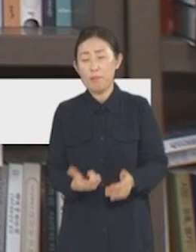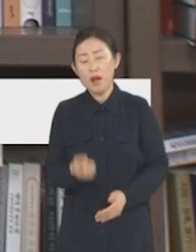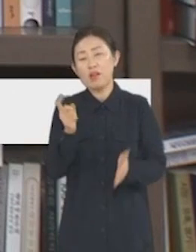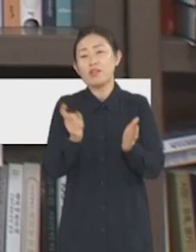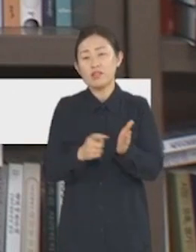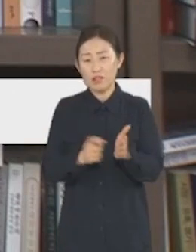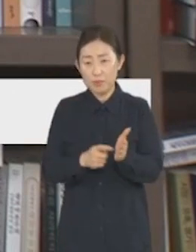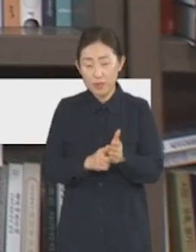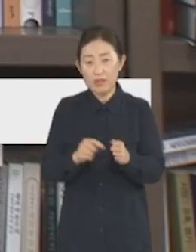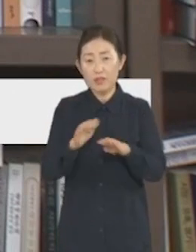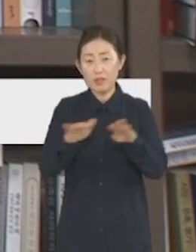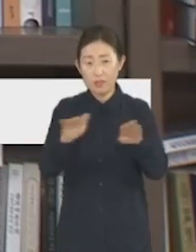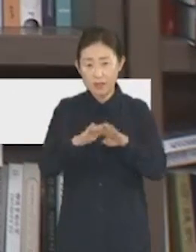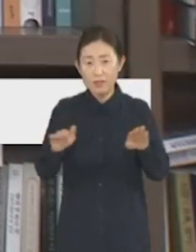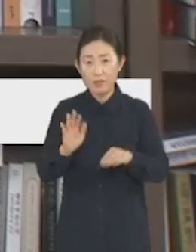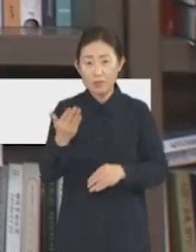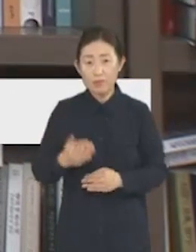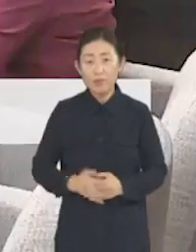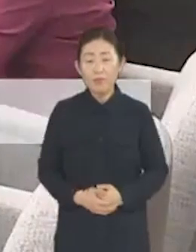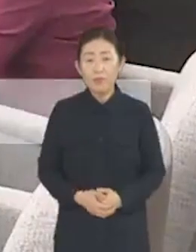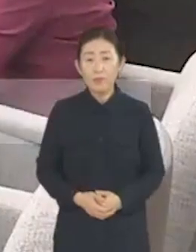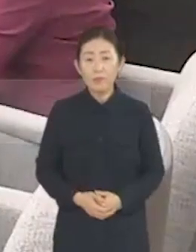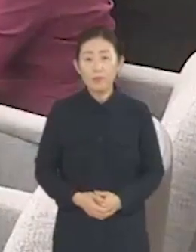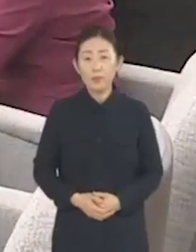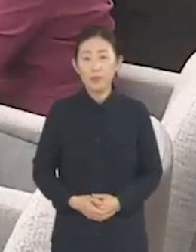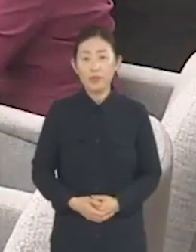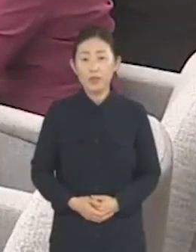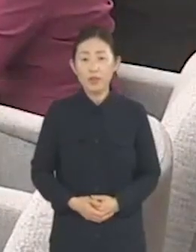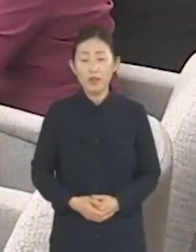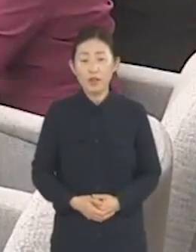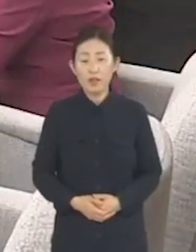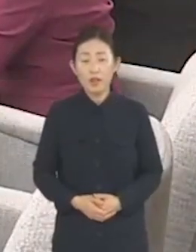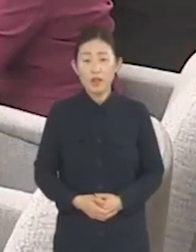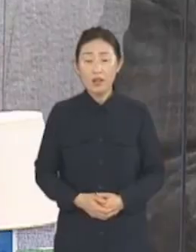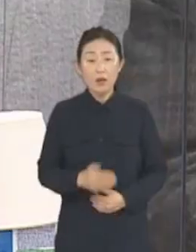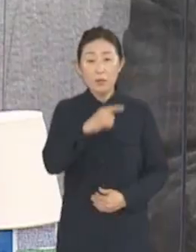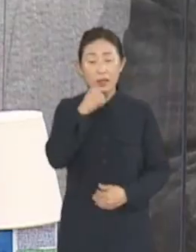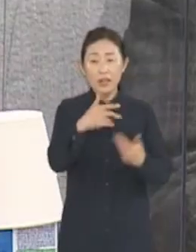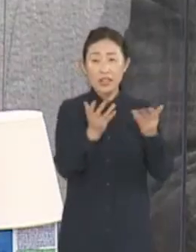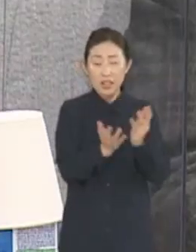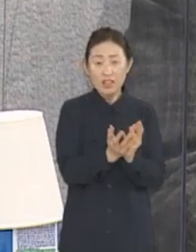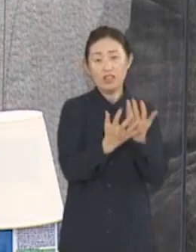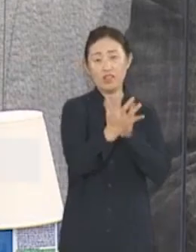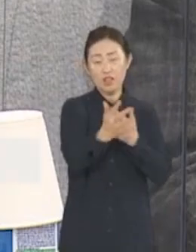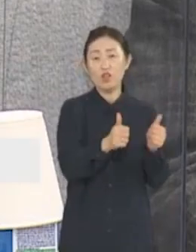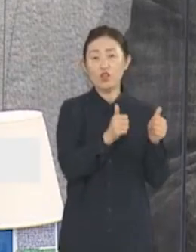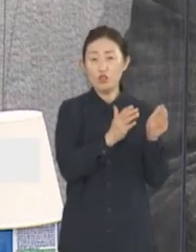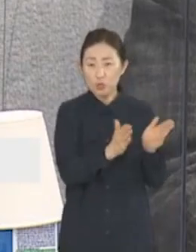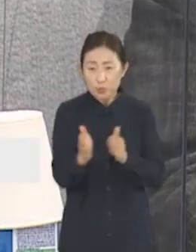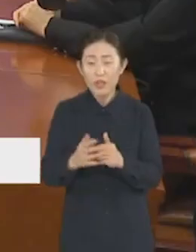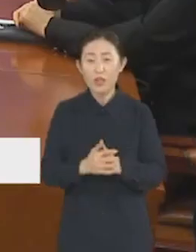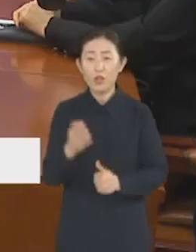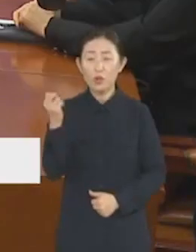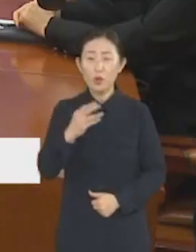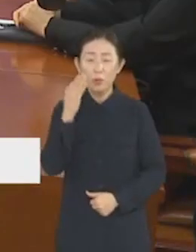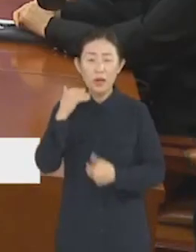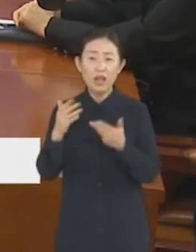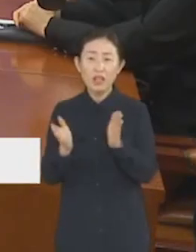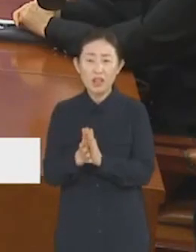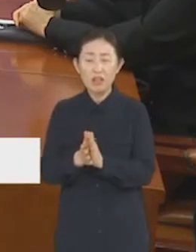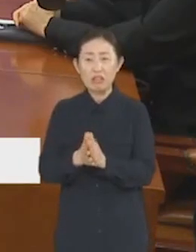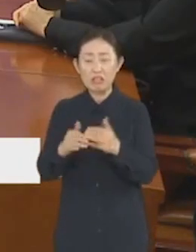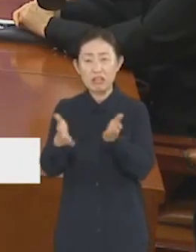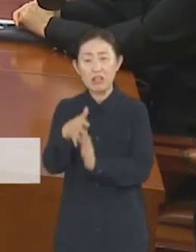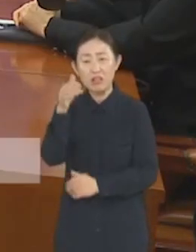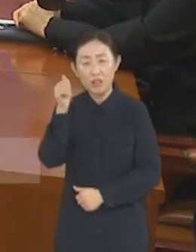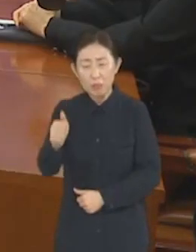먼저 시급히 처리해야 될 문제입니다. 여당은 전당대회 준비로, 야당은 당대표 사법 리스크 여파로 어수선한 분위기